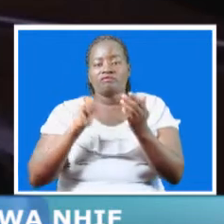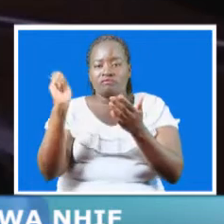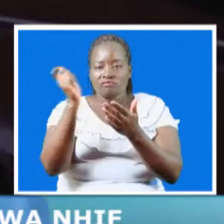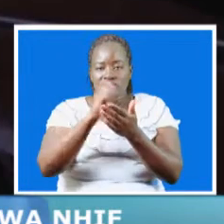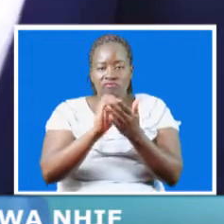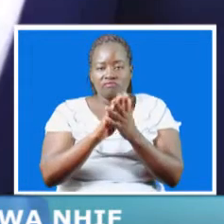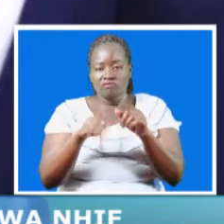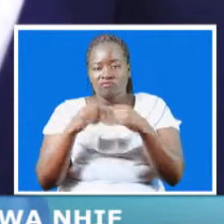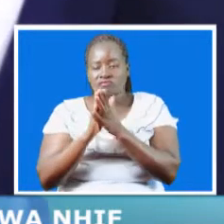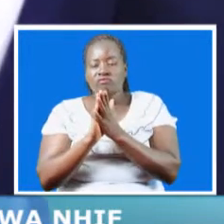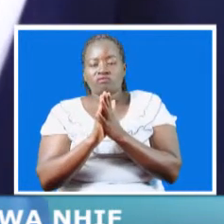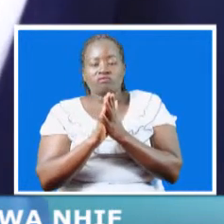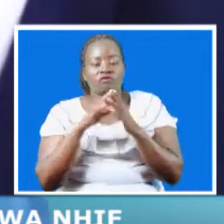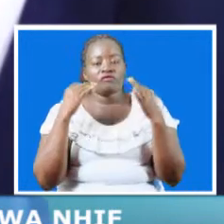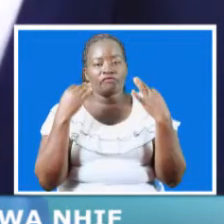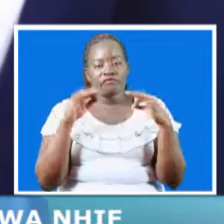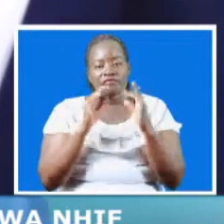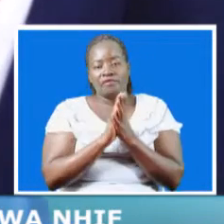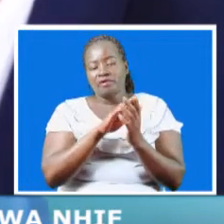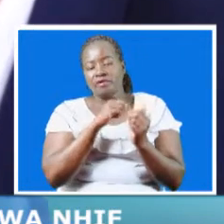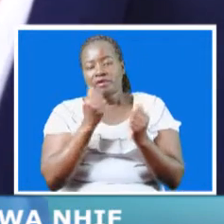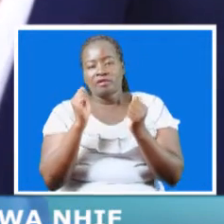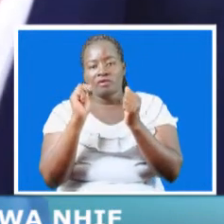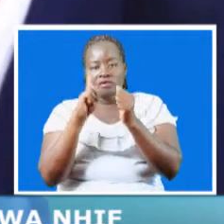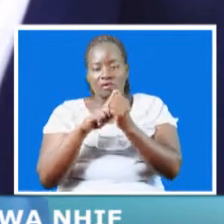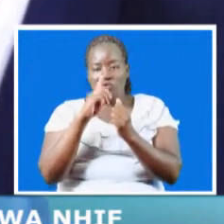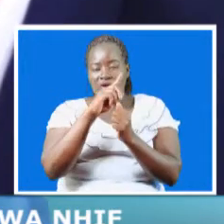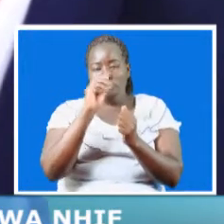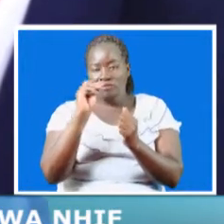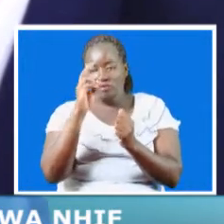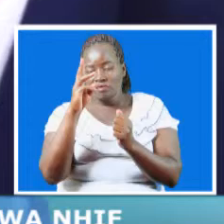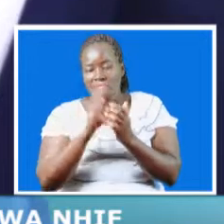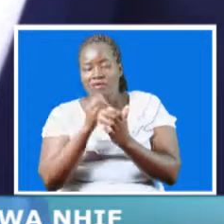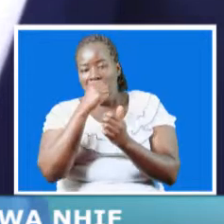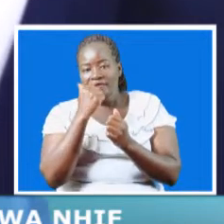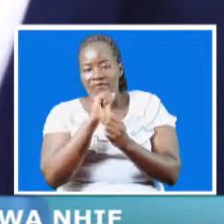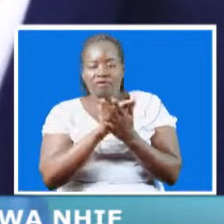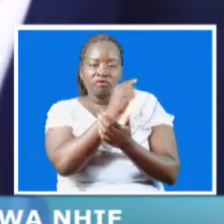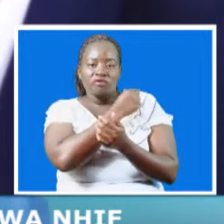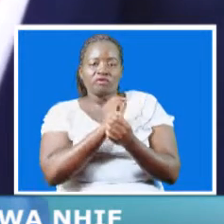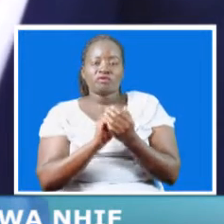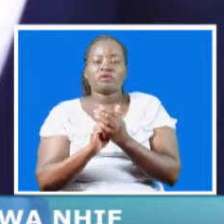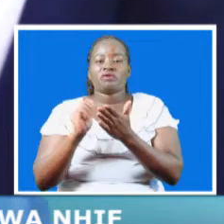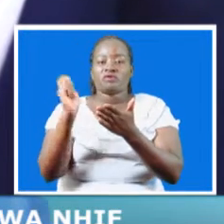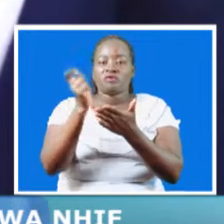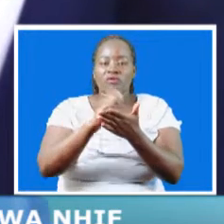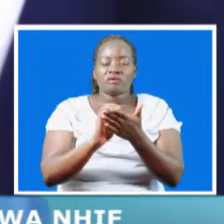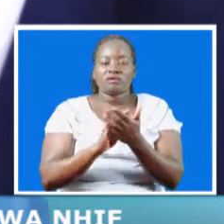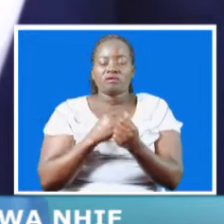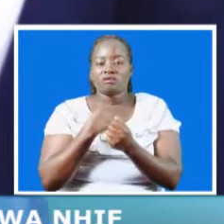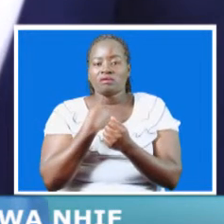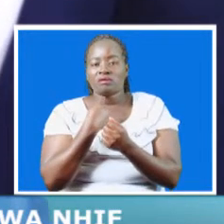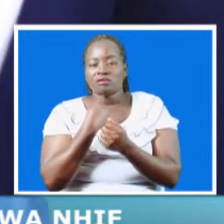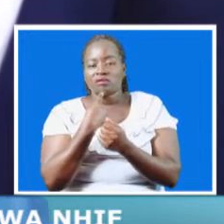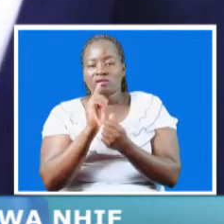nĩcio ciandĩkithĩtio gũkorwo ikĩheana ũtungata ũyũ, nacio thibitari ngiri ĩmwe na magana merĩ cia andũ kĩũmbe igakorwo ikĩandĩkithio,